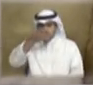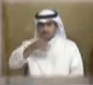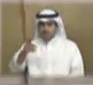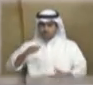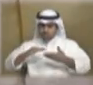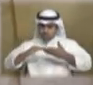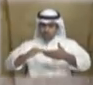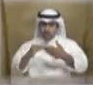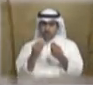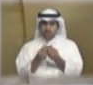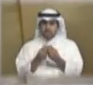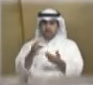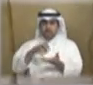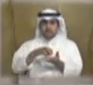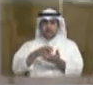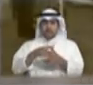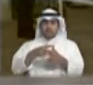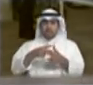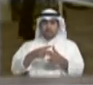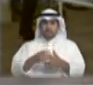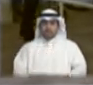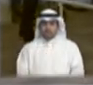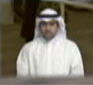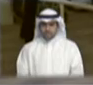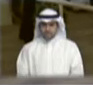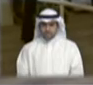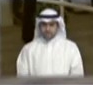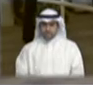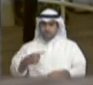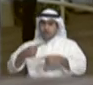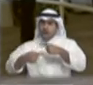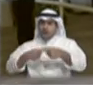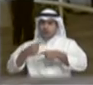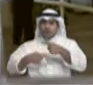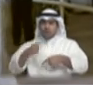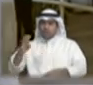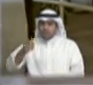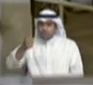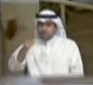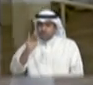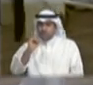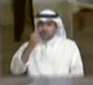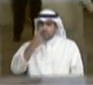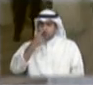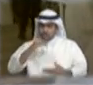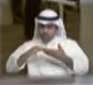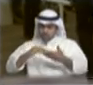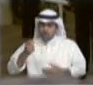بلده واجتهد في قدر ما يستطيع. هذا كان دائما ينصح ودائما يكون هناك دعم مادي